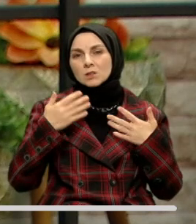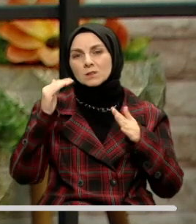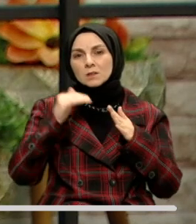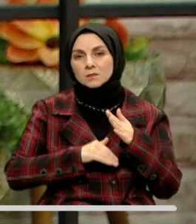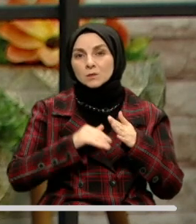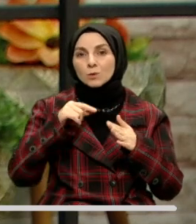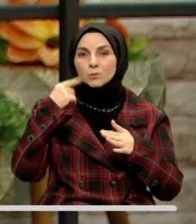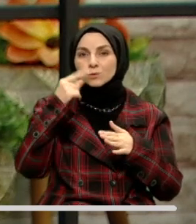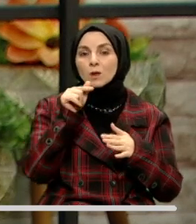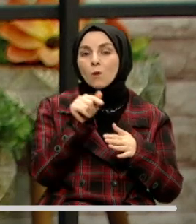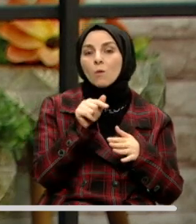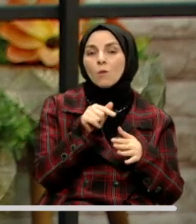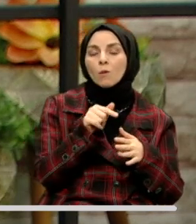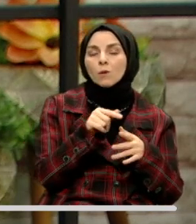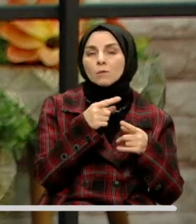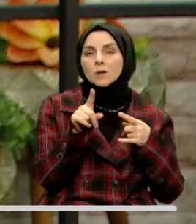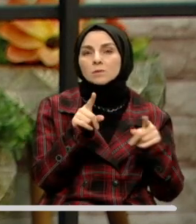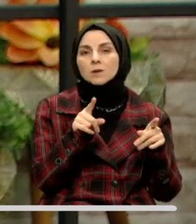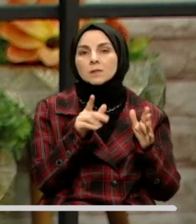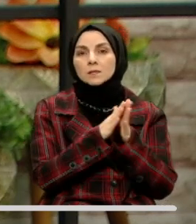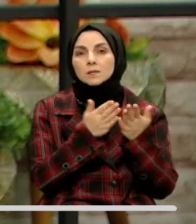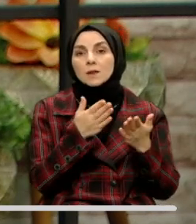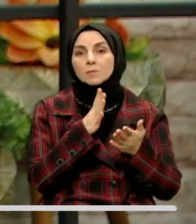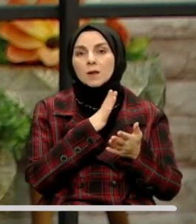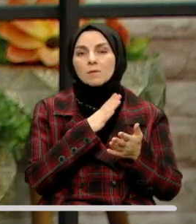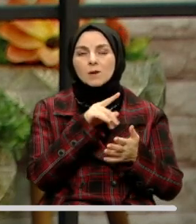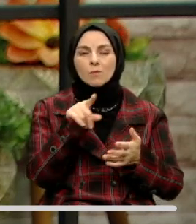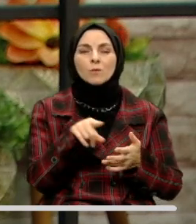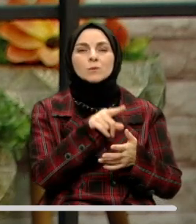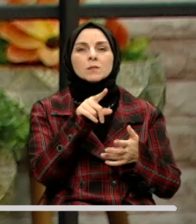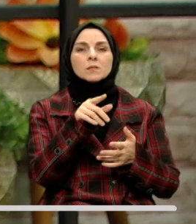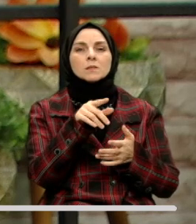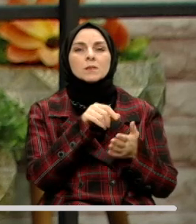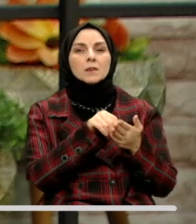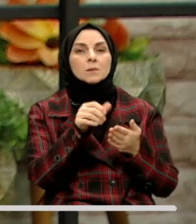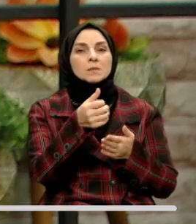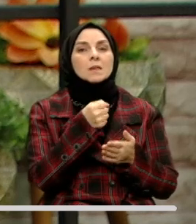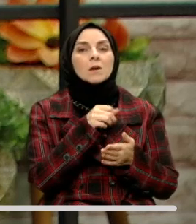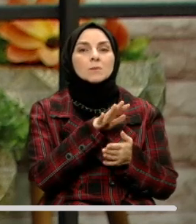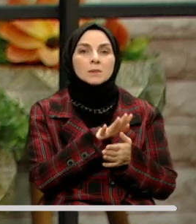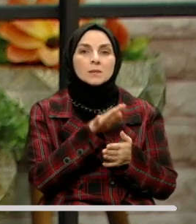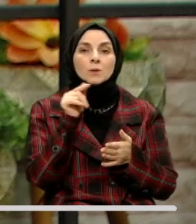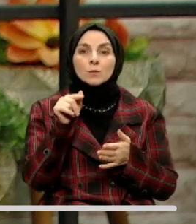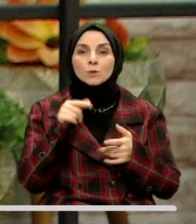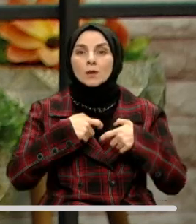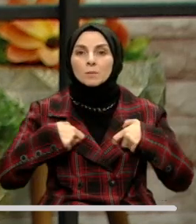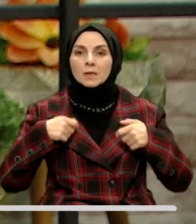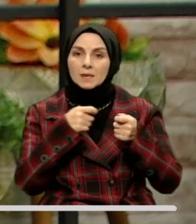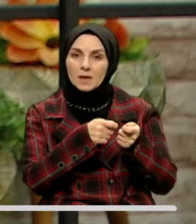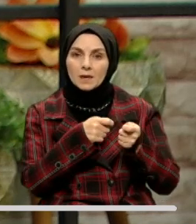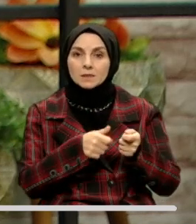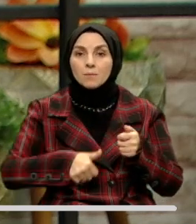Çok gereksiz yere kafalar bulanabiliyor. Dolayısıyla buradaki kaynak seçimlerinde MEB müfredatı artı